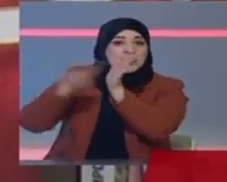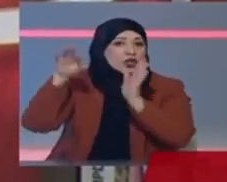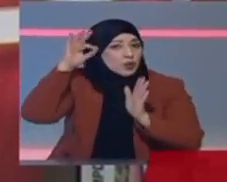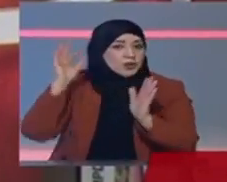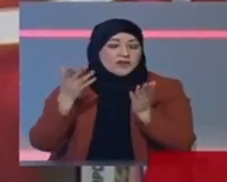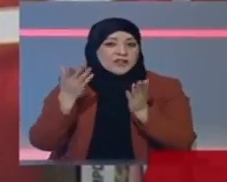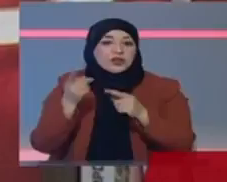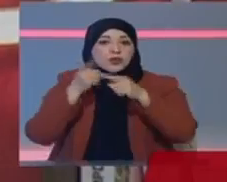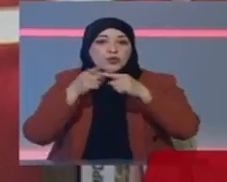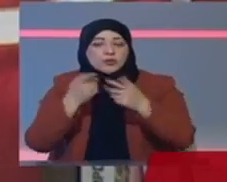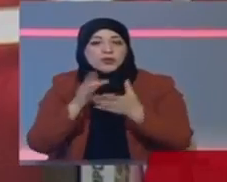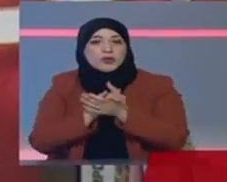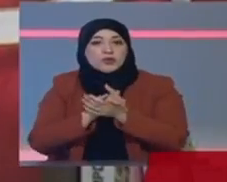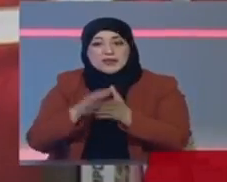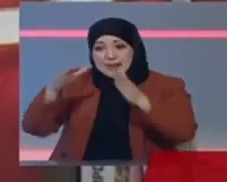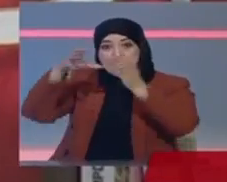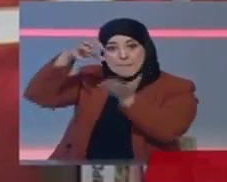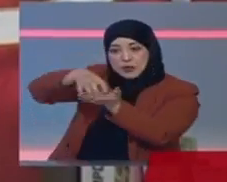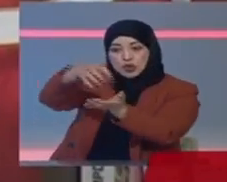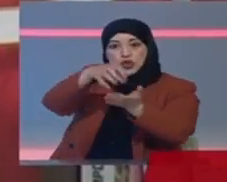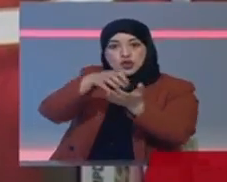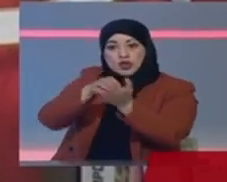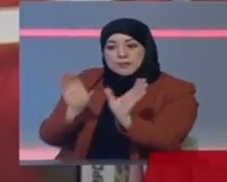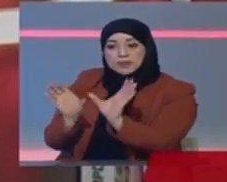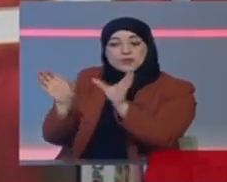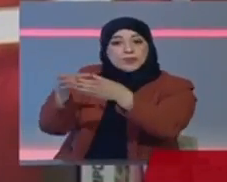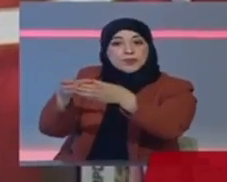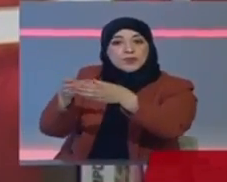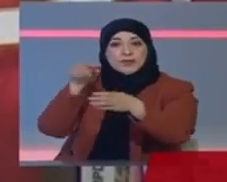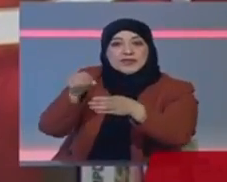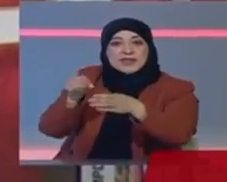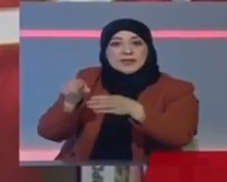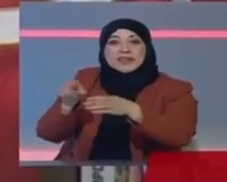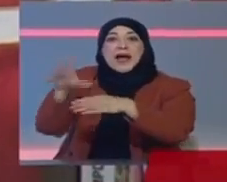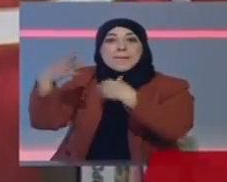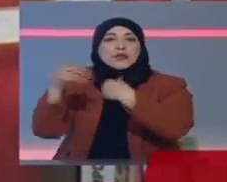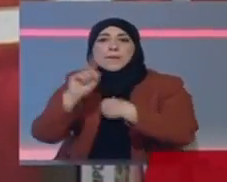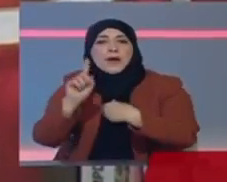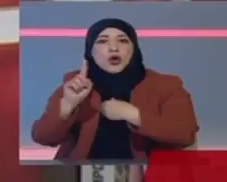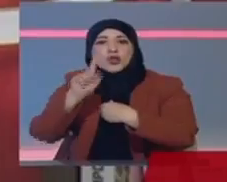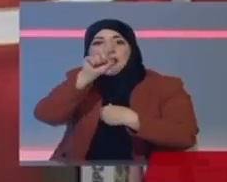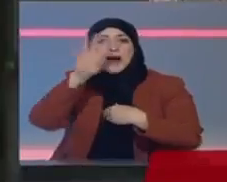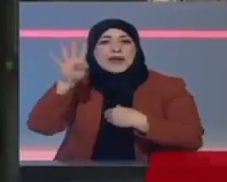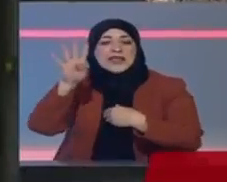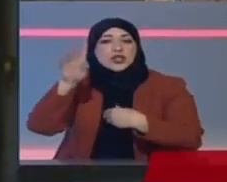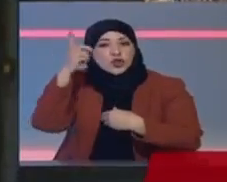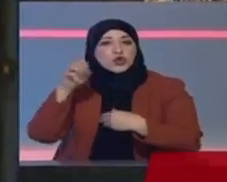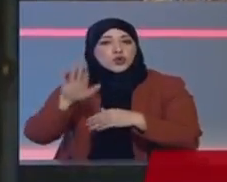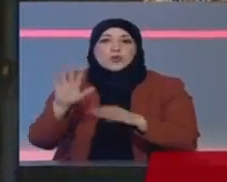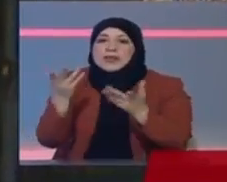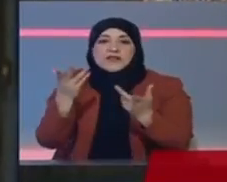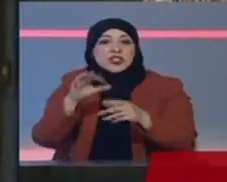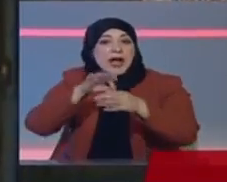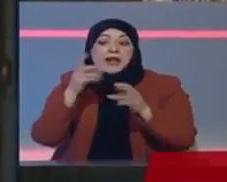استيعاب مراكز ايواء التونسيين اللي لازم يخضع لفتره اربعطاشر يوم حوالي